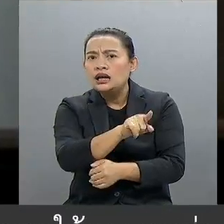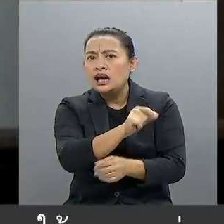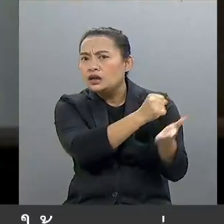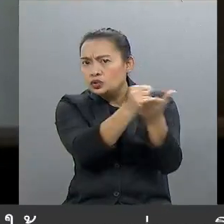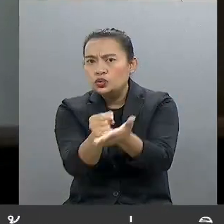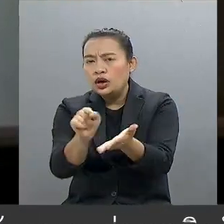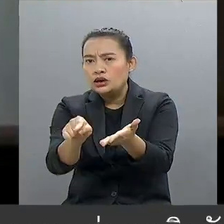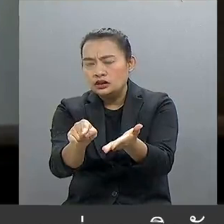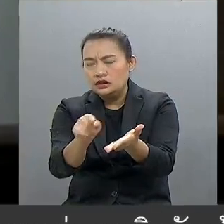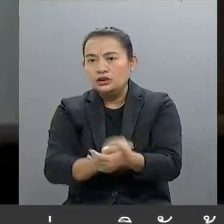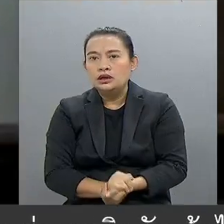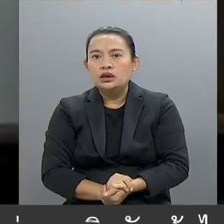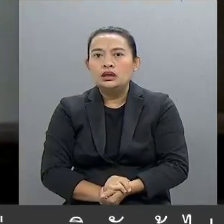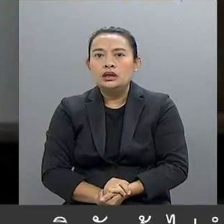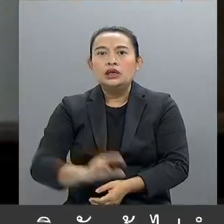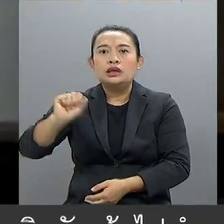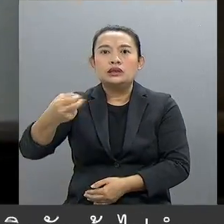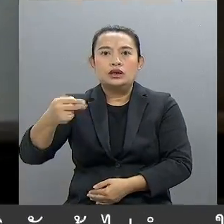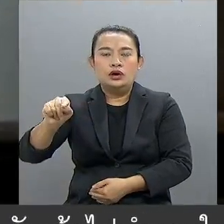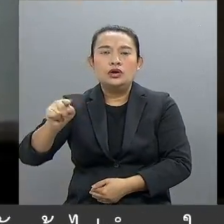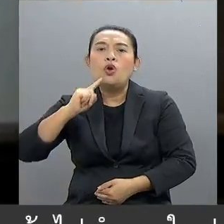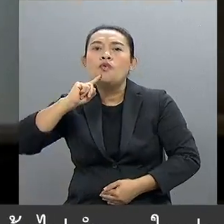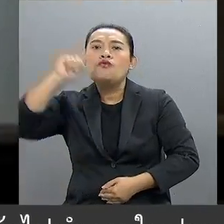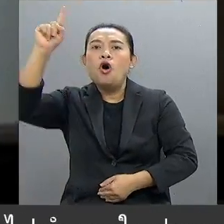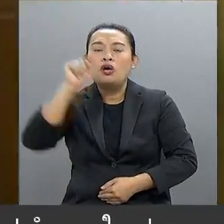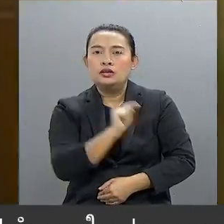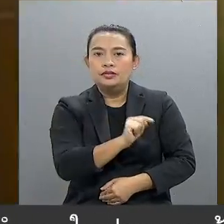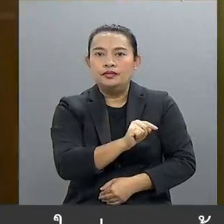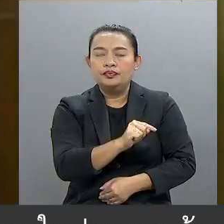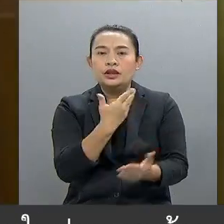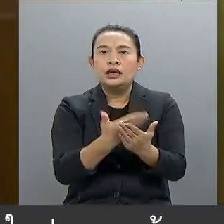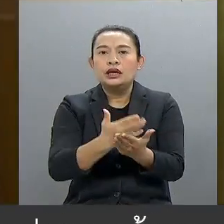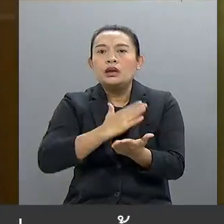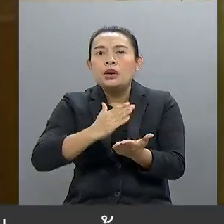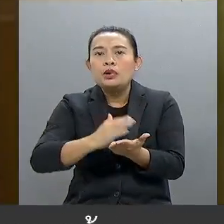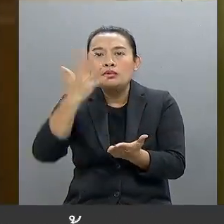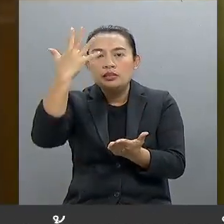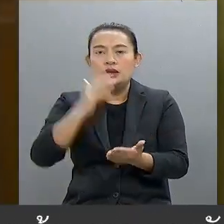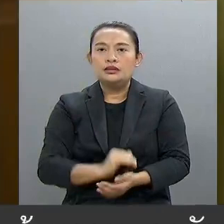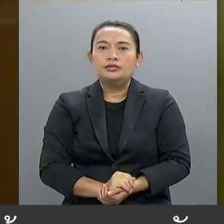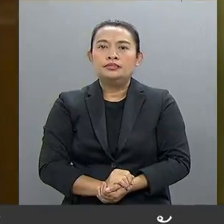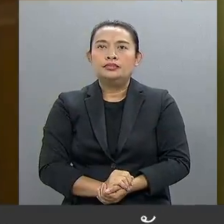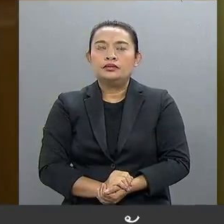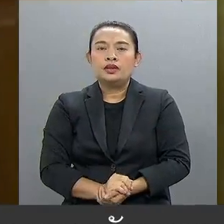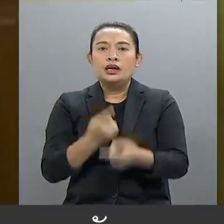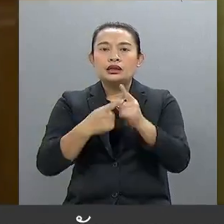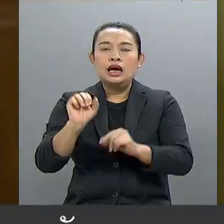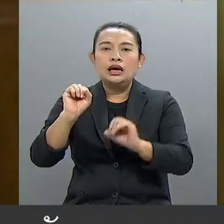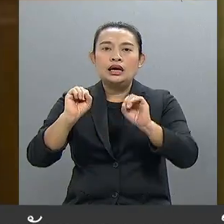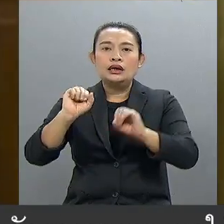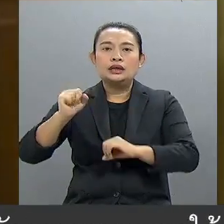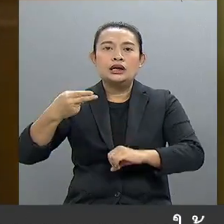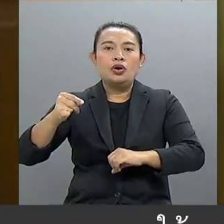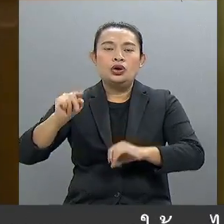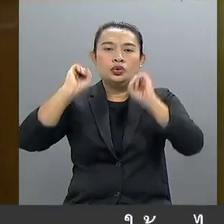ครูสุรินทร์เนี่ยดำเนินการฟ้องร้องผู้ที่ไม่ชำระเงินนะคะแต่ทางสหกรณ์ออมทรัพย์ครูสุรินทร์เขาบอกว่าไ